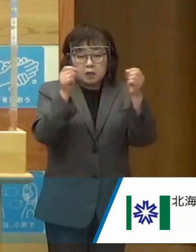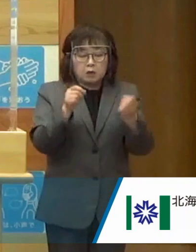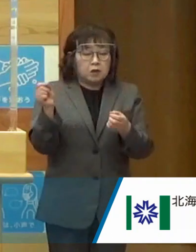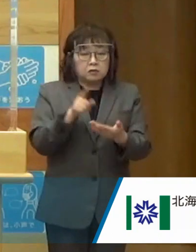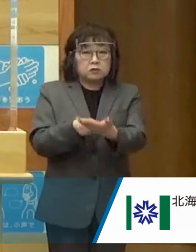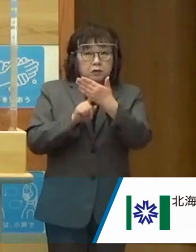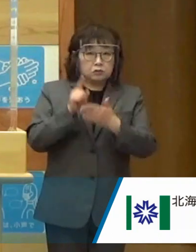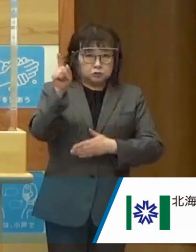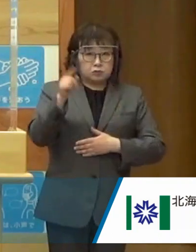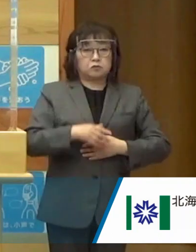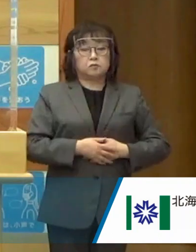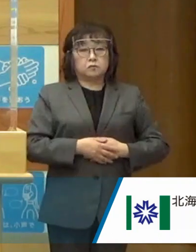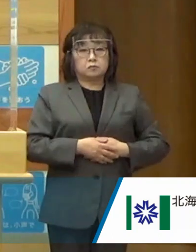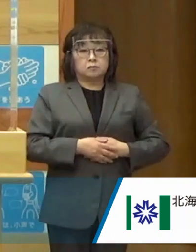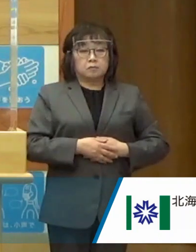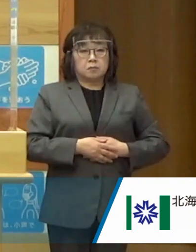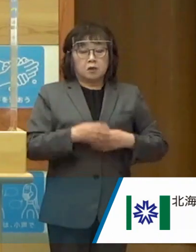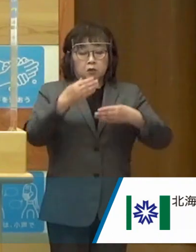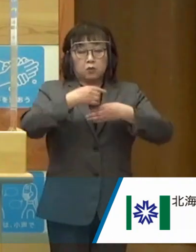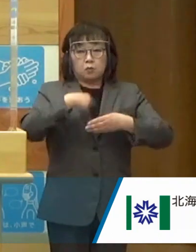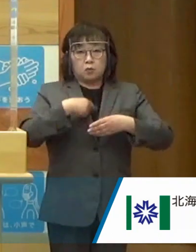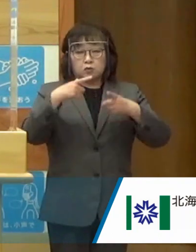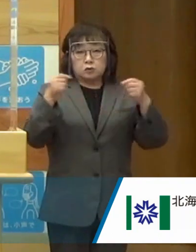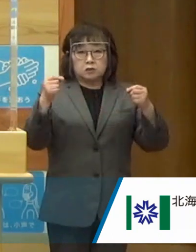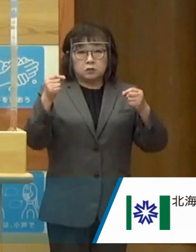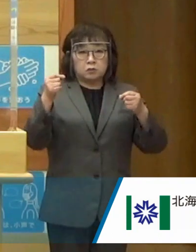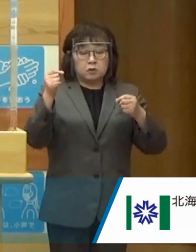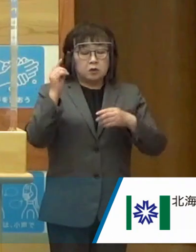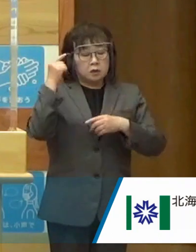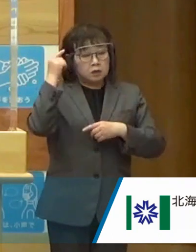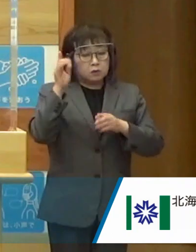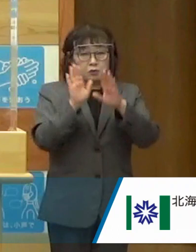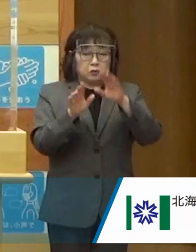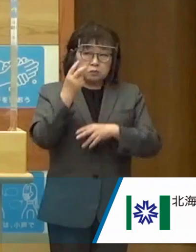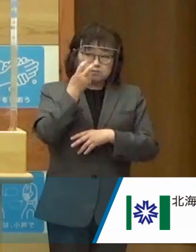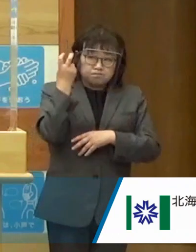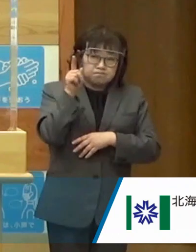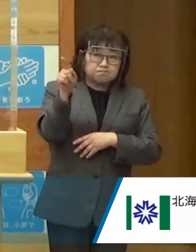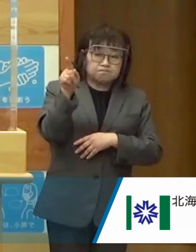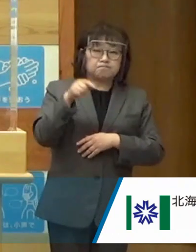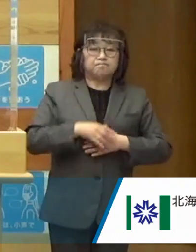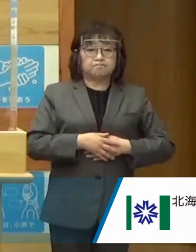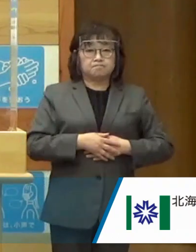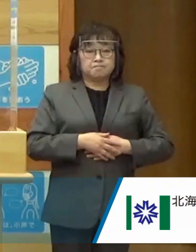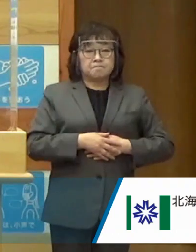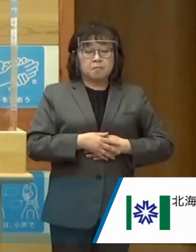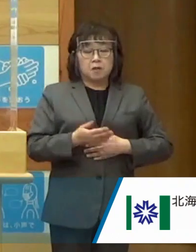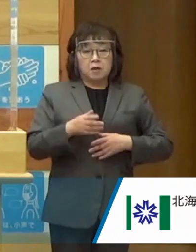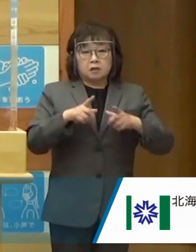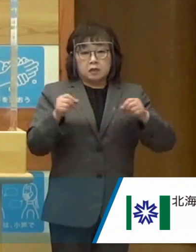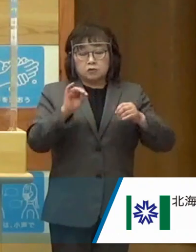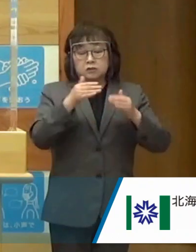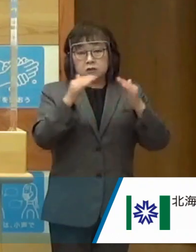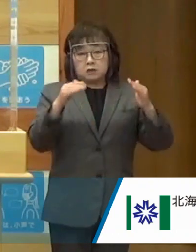示すということであります。どうとしてもこの国の検討状況を注視をしてまいります。全国